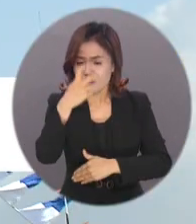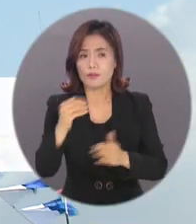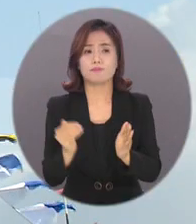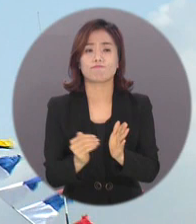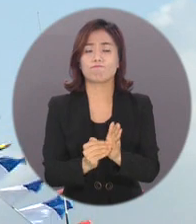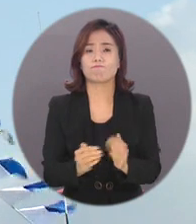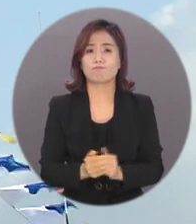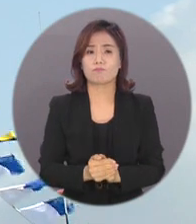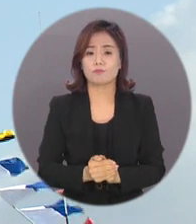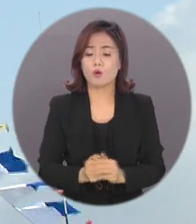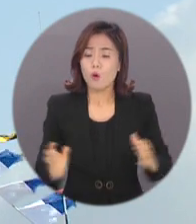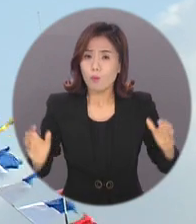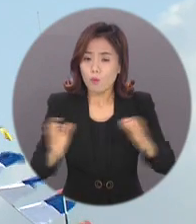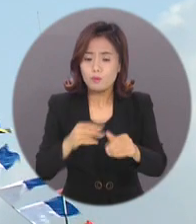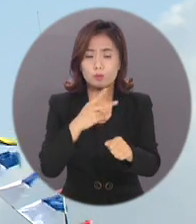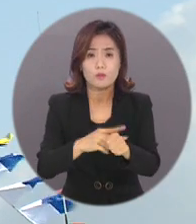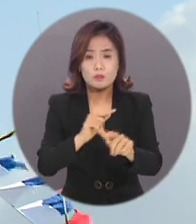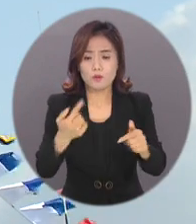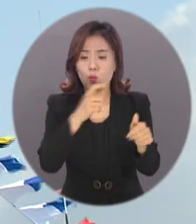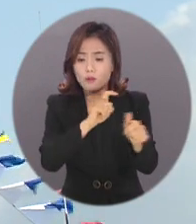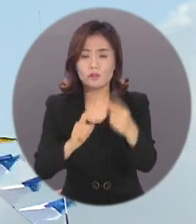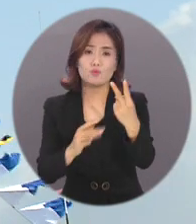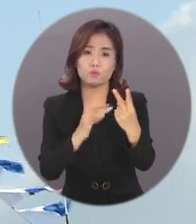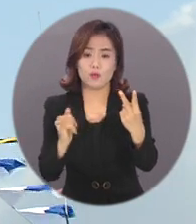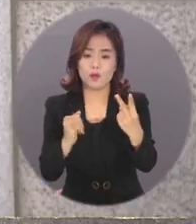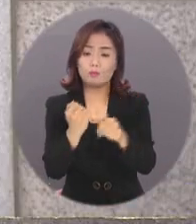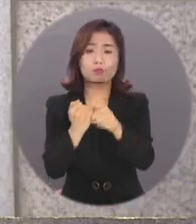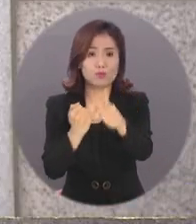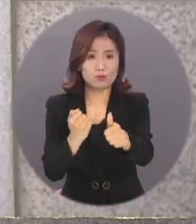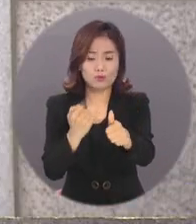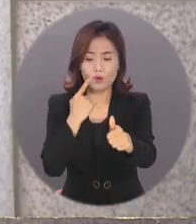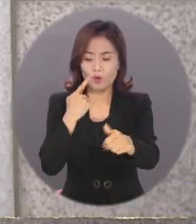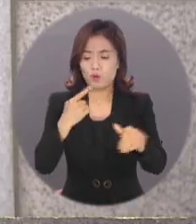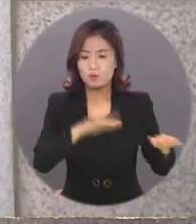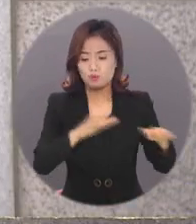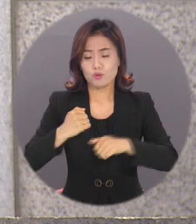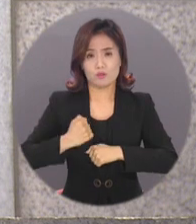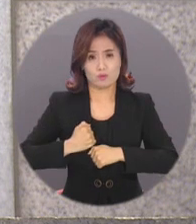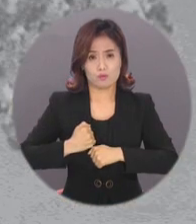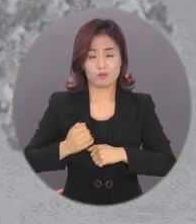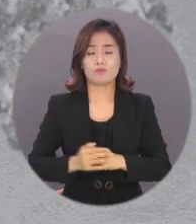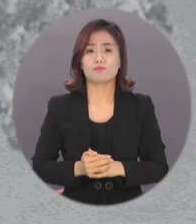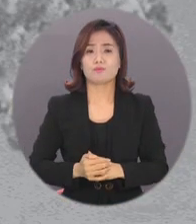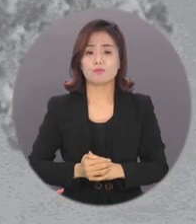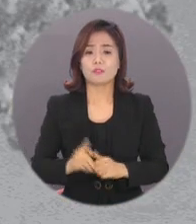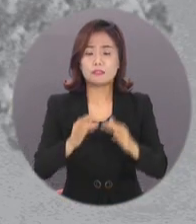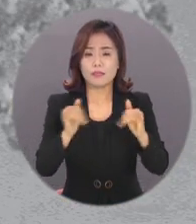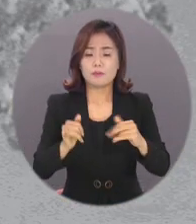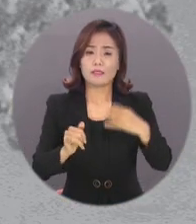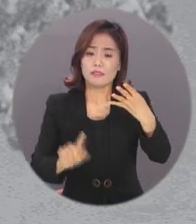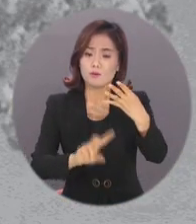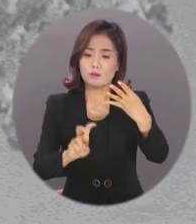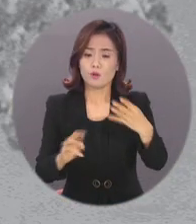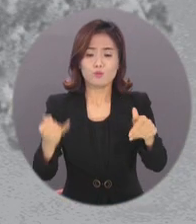상황이었고, 당시 모임을 가진 교사 등 확진된 두 명의 배우자들은 해군 삼함대 소속 군인. 이들은